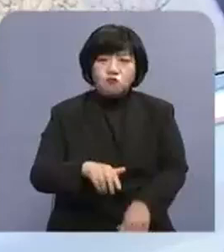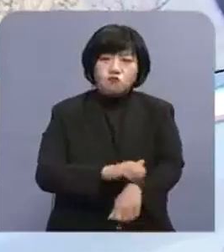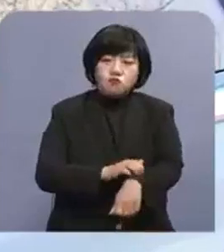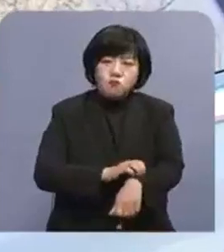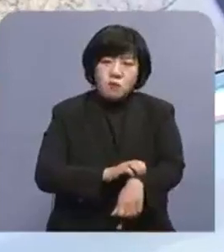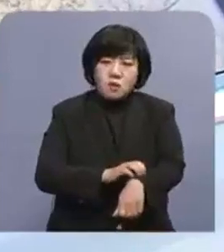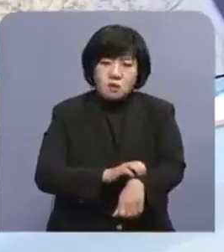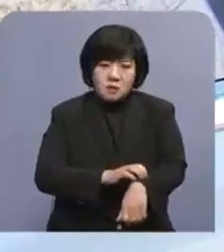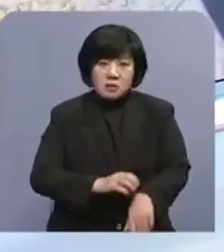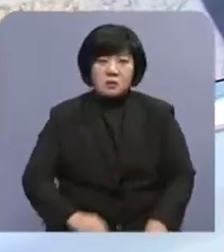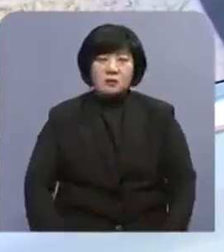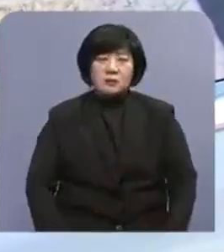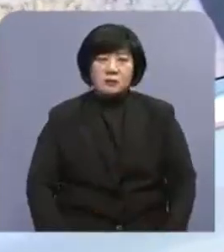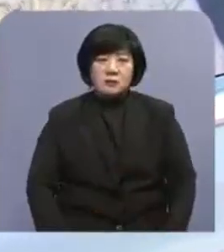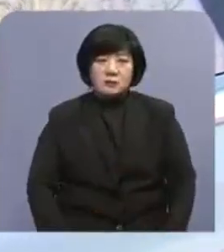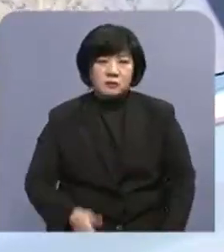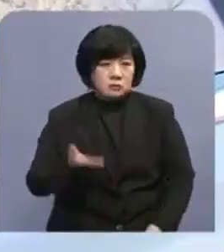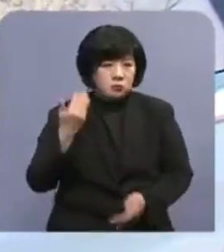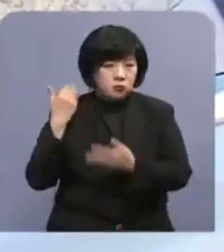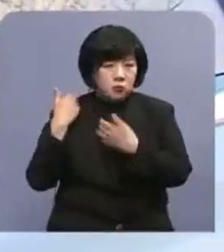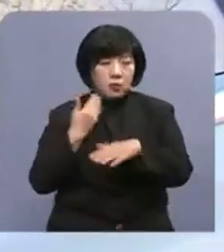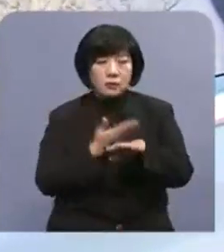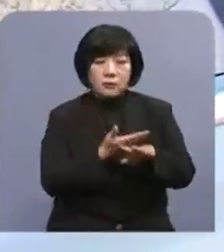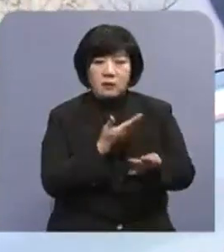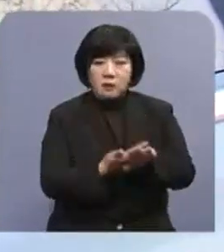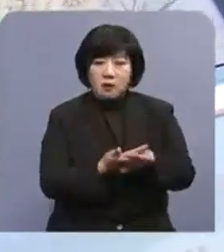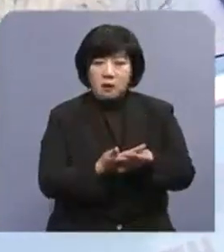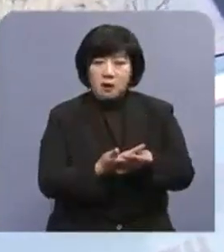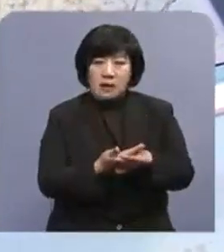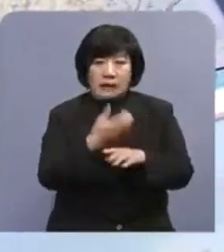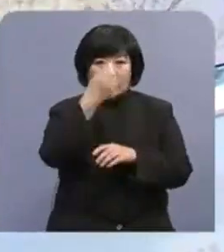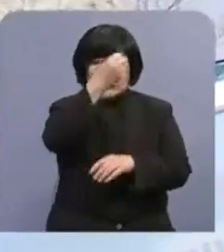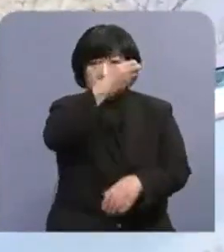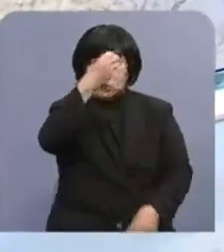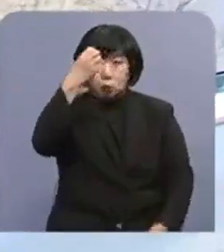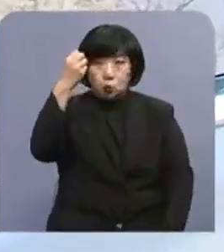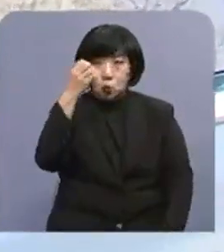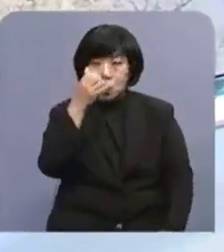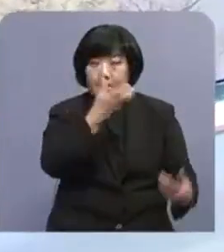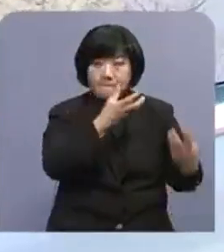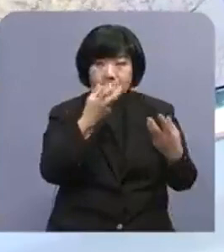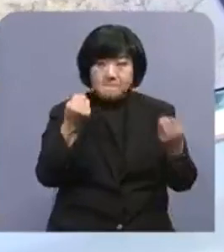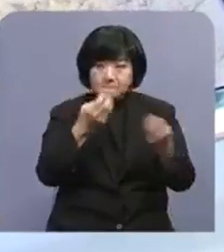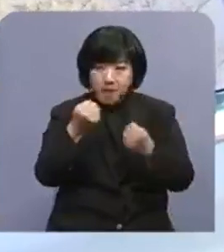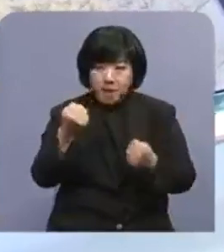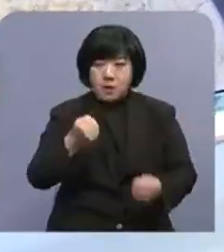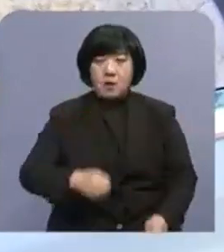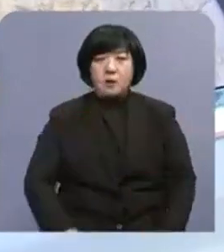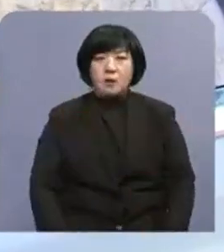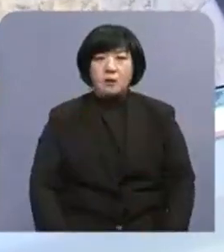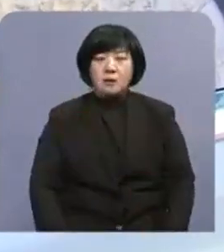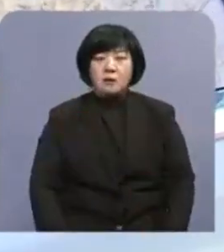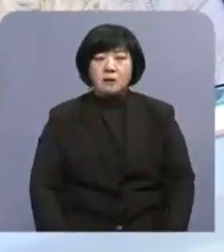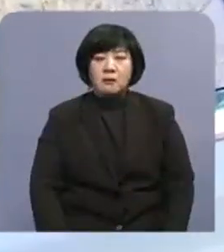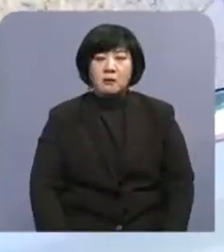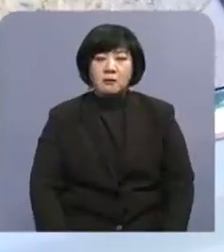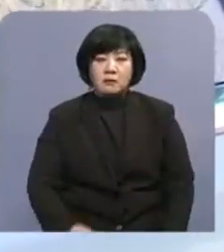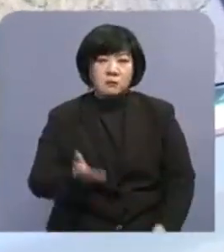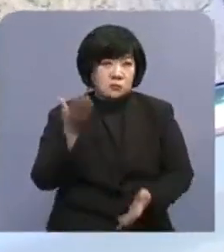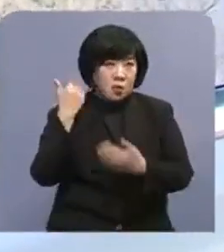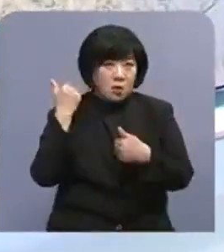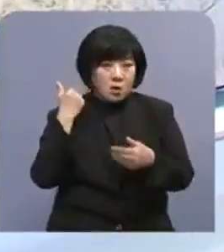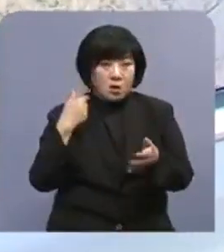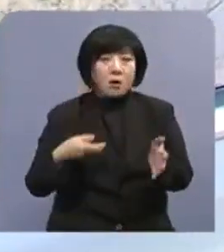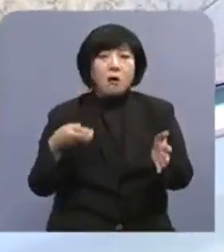어째서 불편한 거는 전에하고는 틀리가지고 신호가 많잖아요. 전에는